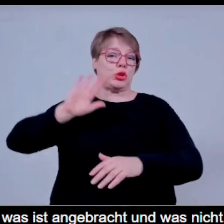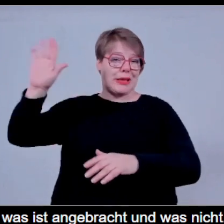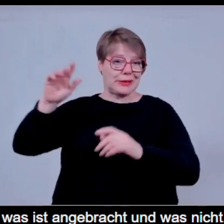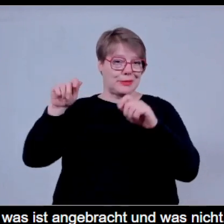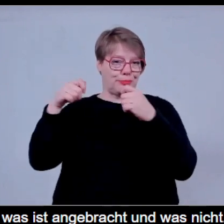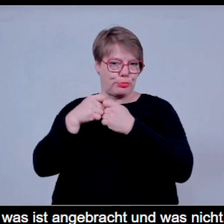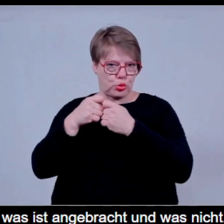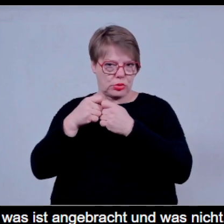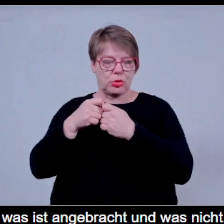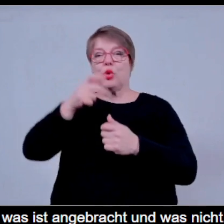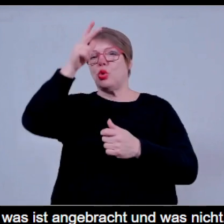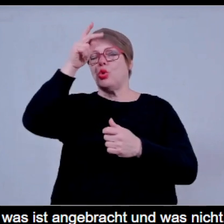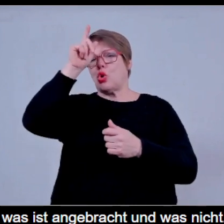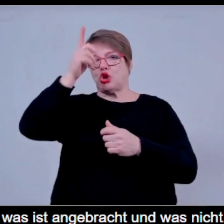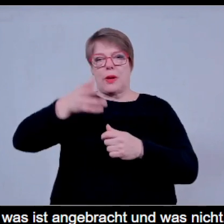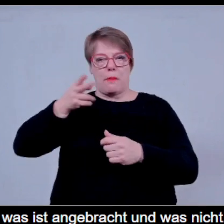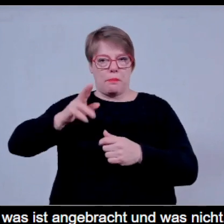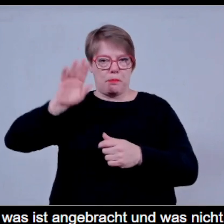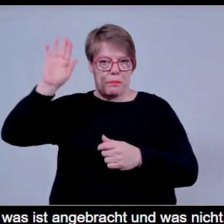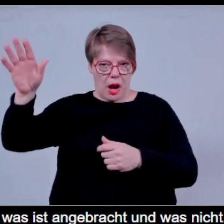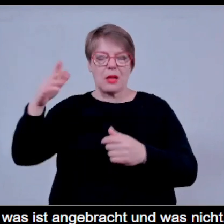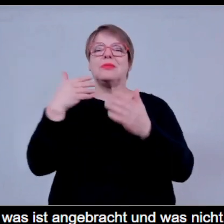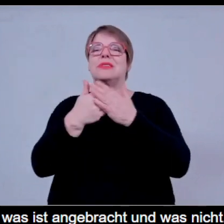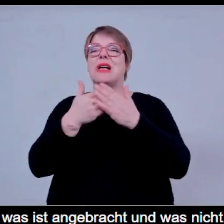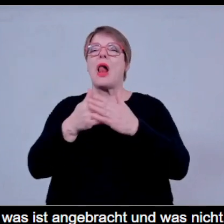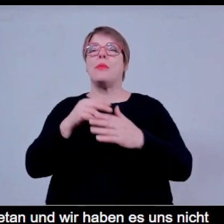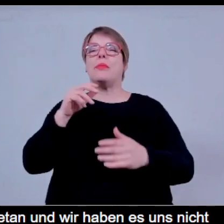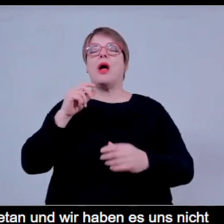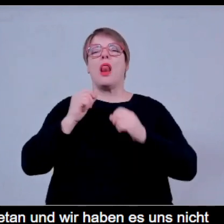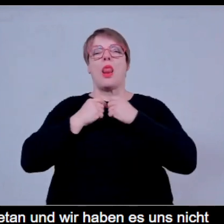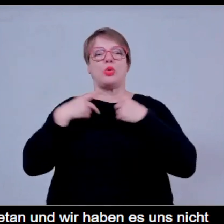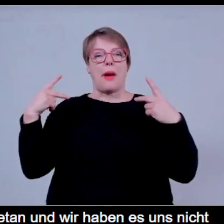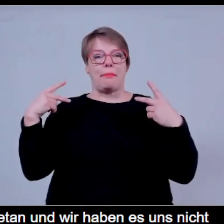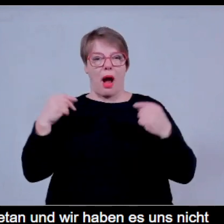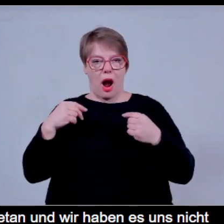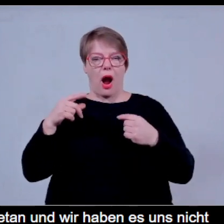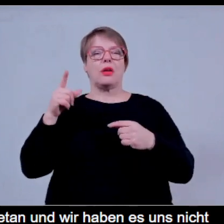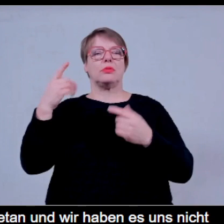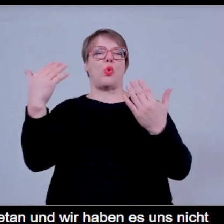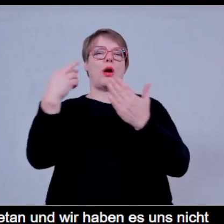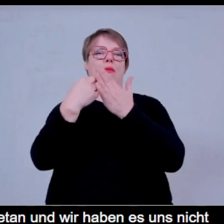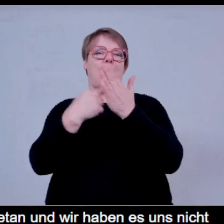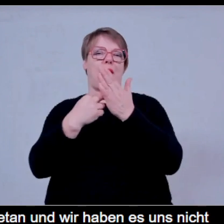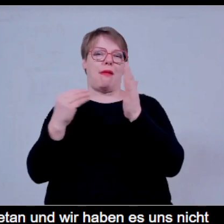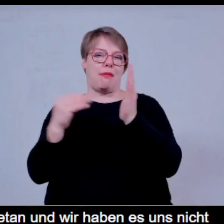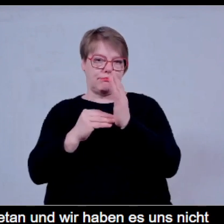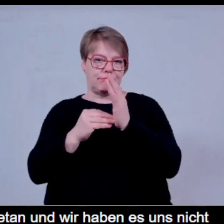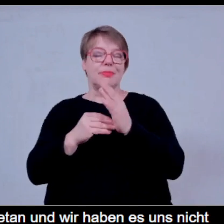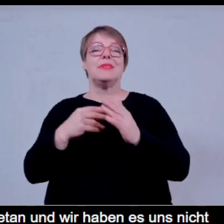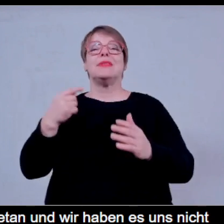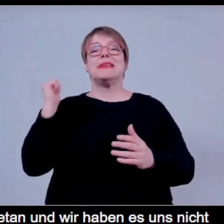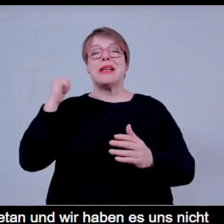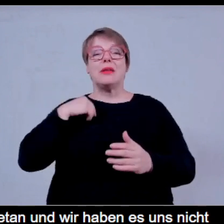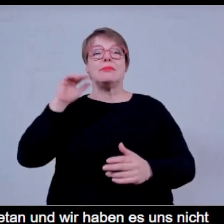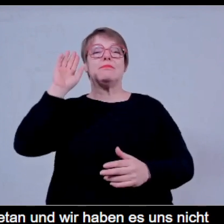glücklich ist. Ich kann nur empfehlen, da wird auf mich keiner hören oder der Herr Lauterbach nicht hören, dass man auch beim Fernverkehr die Maske wegnimmt. Ich habe